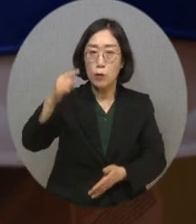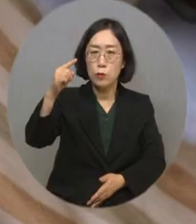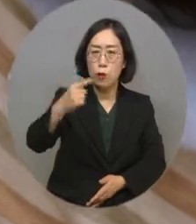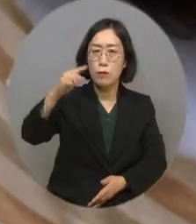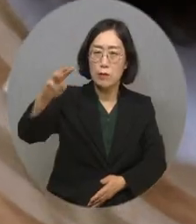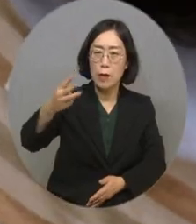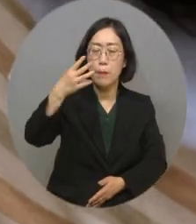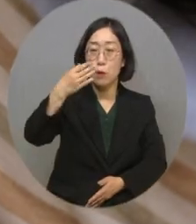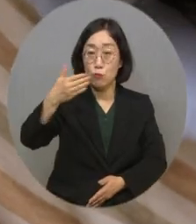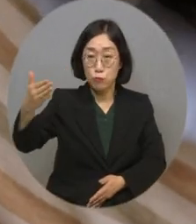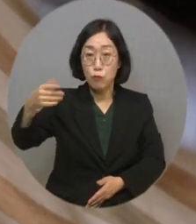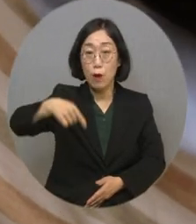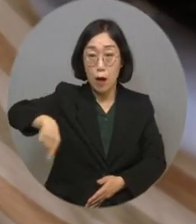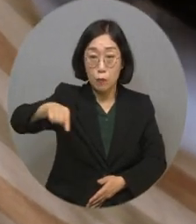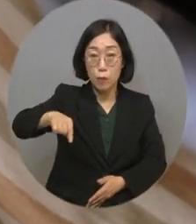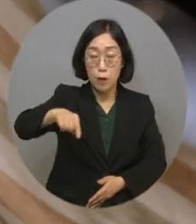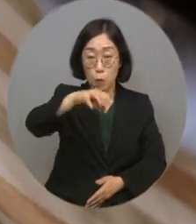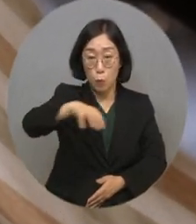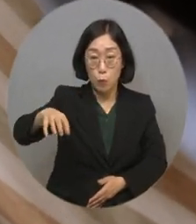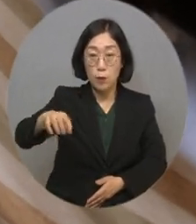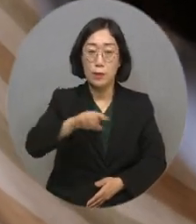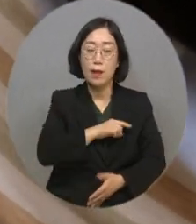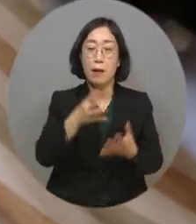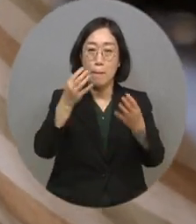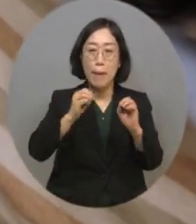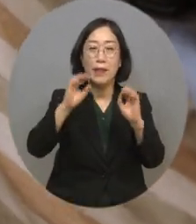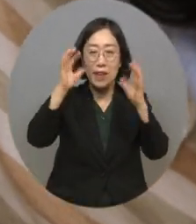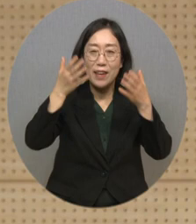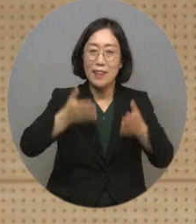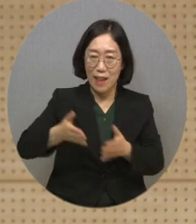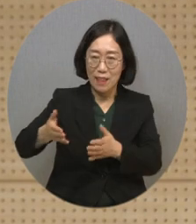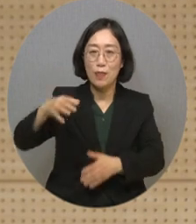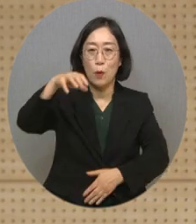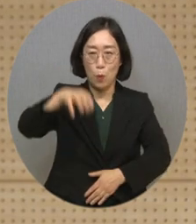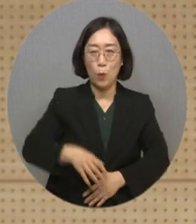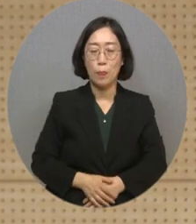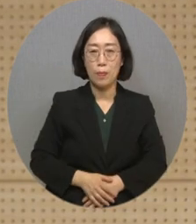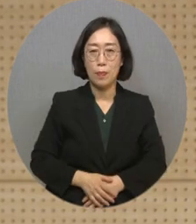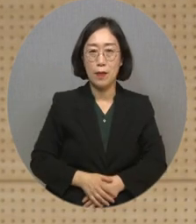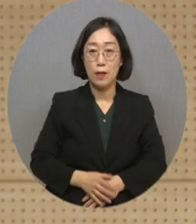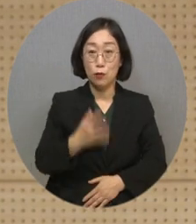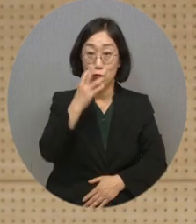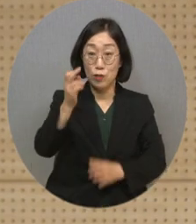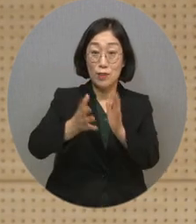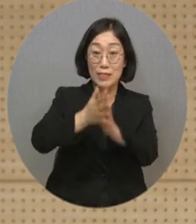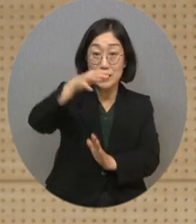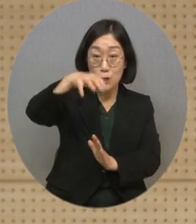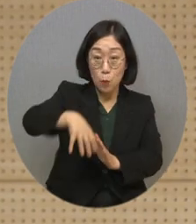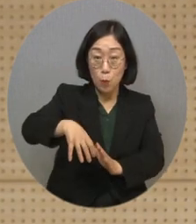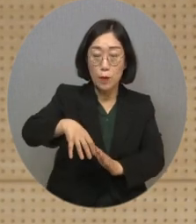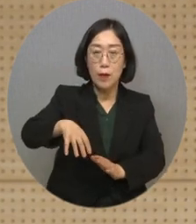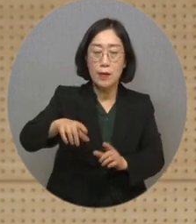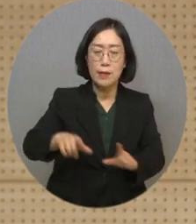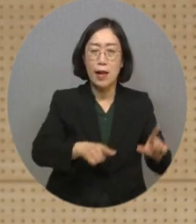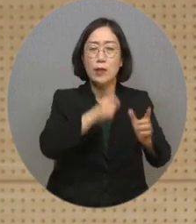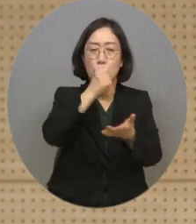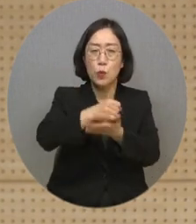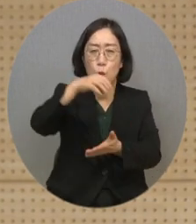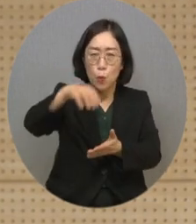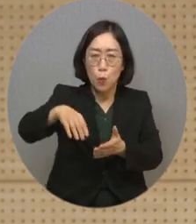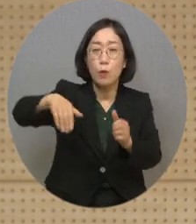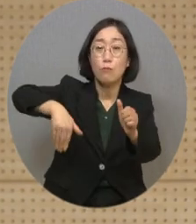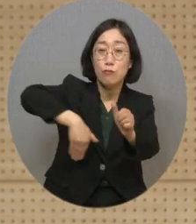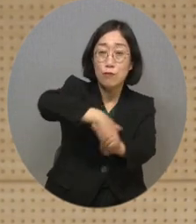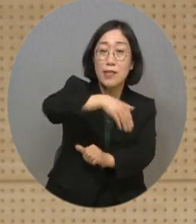1,409명으로 전남 22개 시군 중에서 가장 많았습니다. 시는 아이 낳고 키우기 좋은 정주 여건을 조성하고자